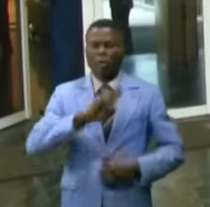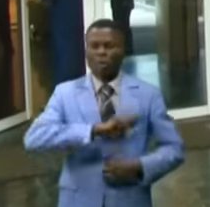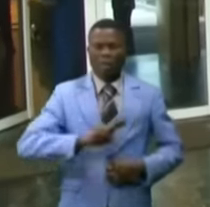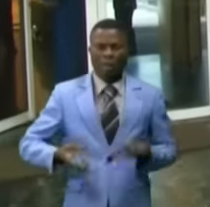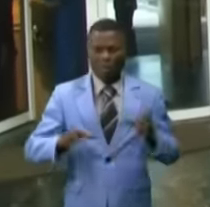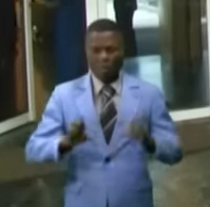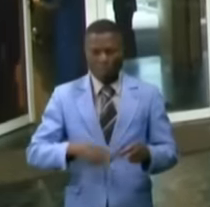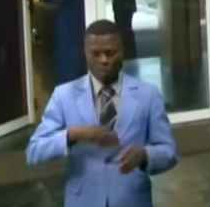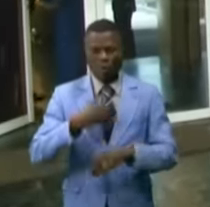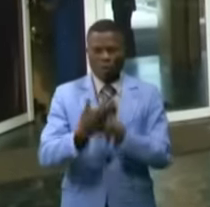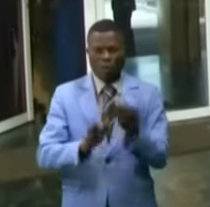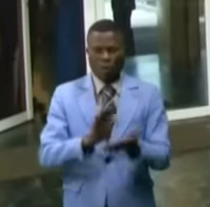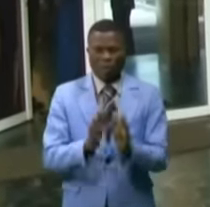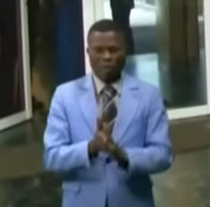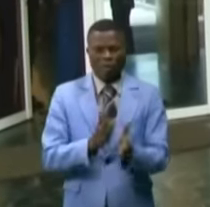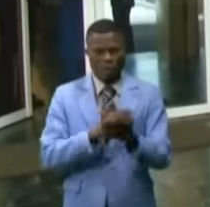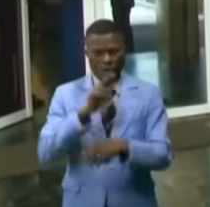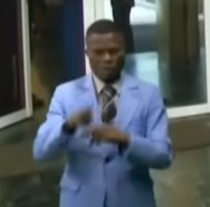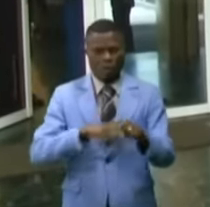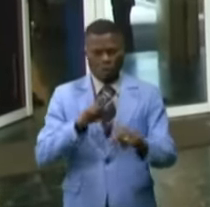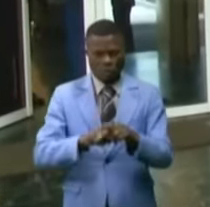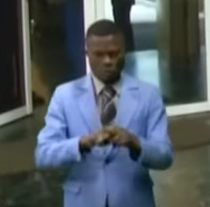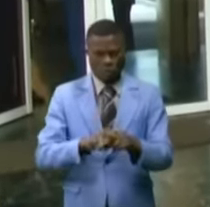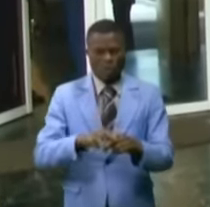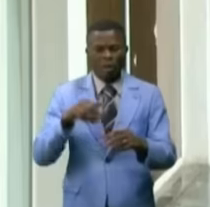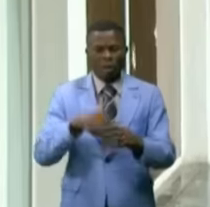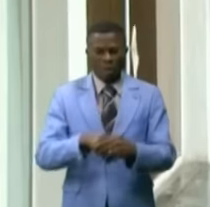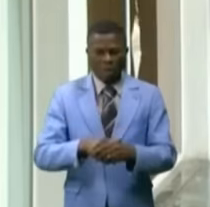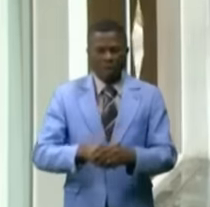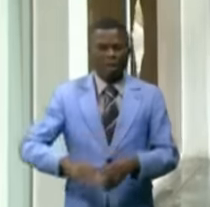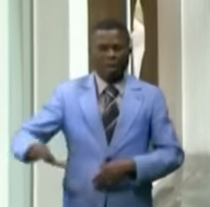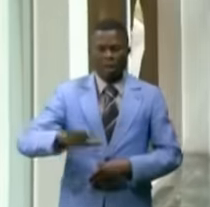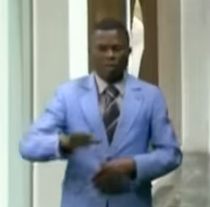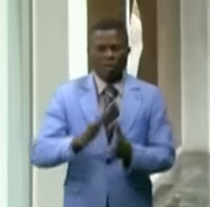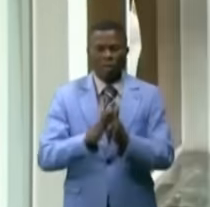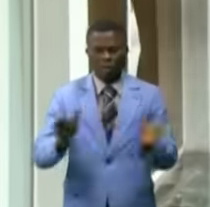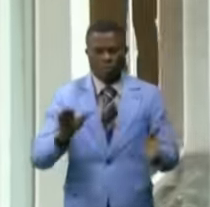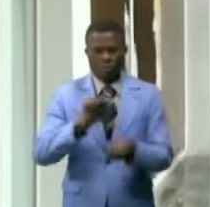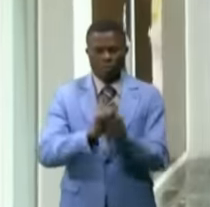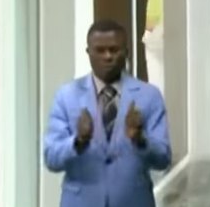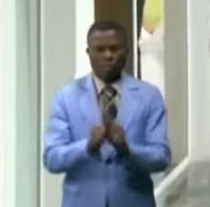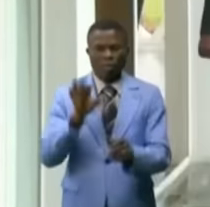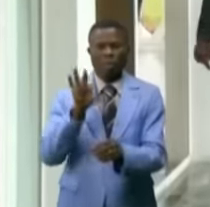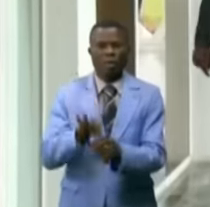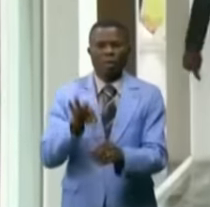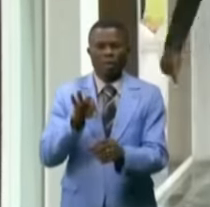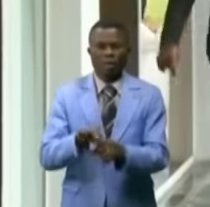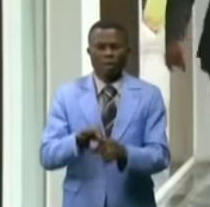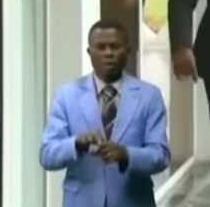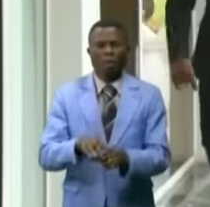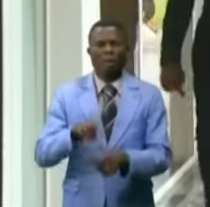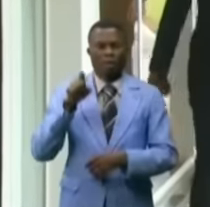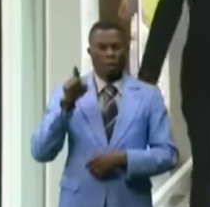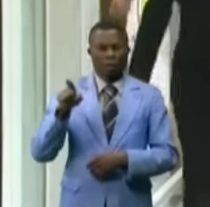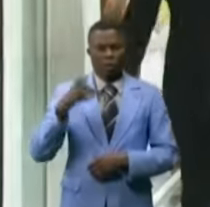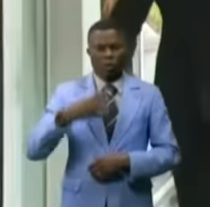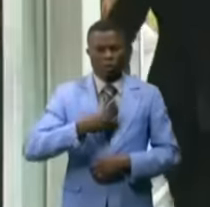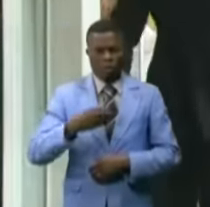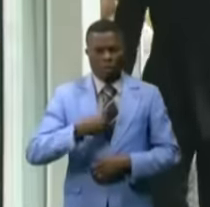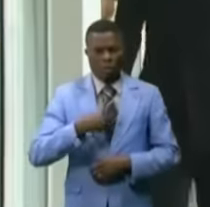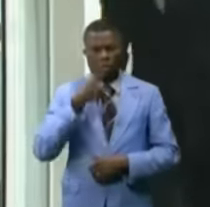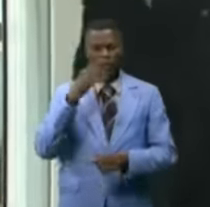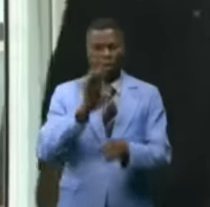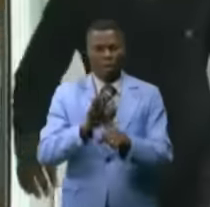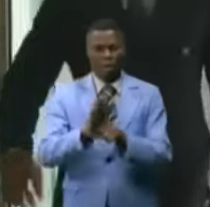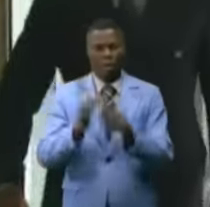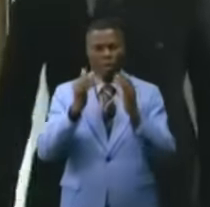pleinement exercée à l'intérieur de son territoire. Au chapitre des élections, Christophe Bigot insiste sur